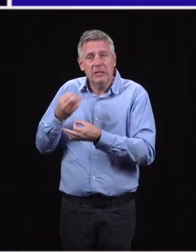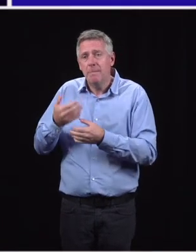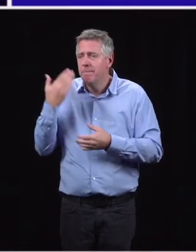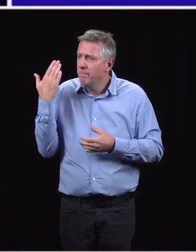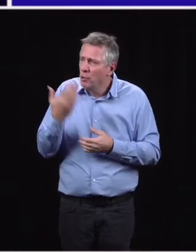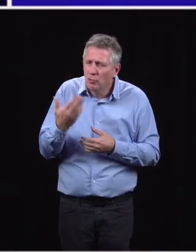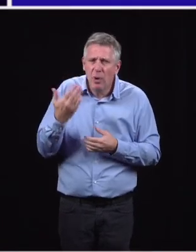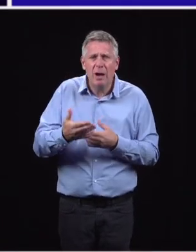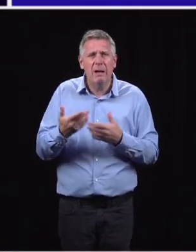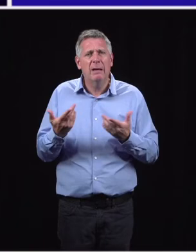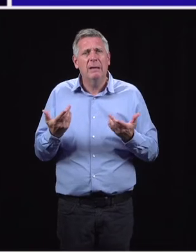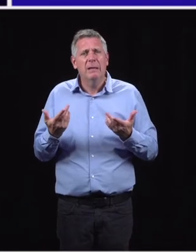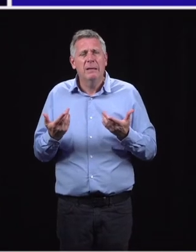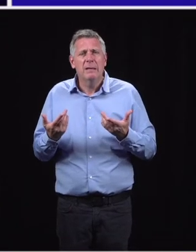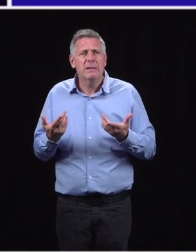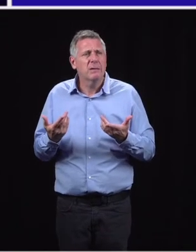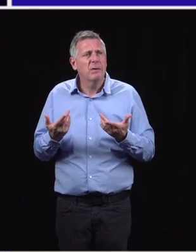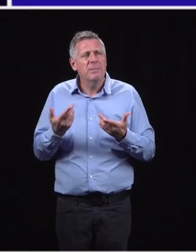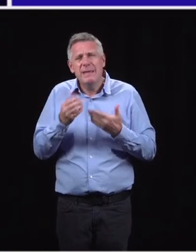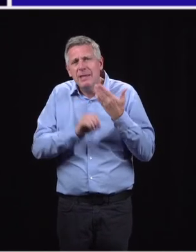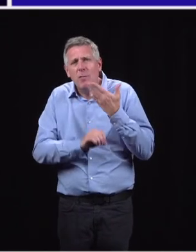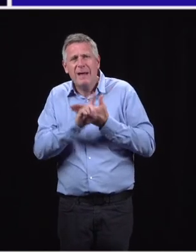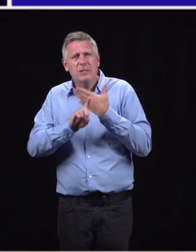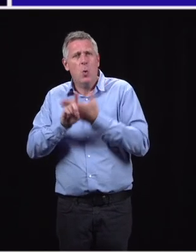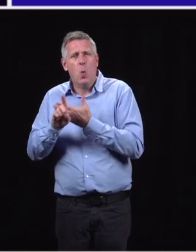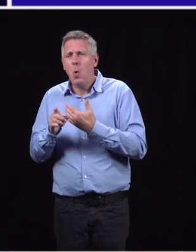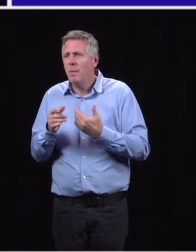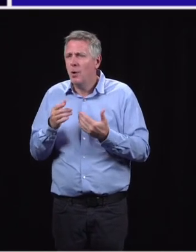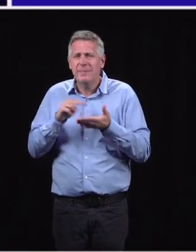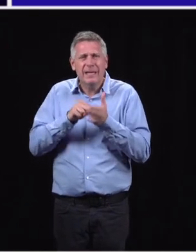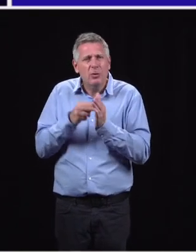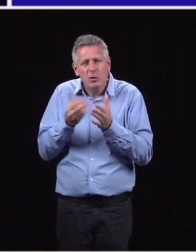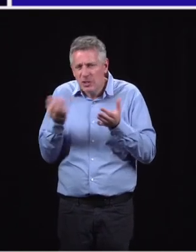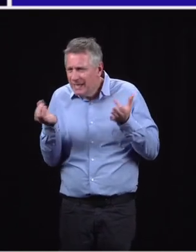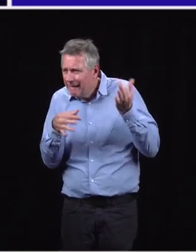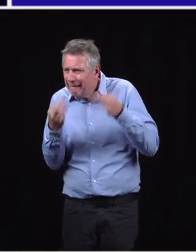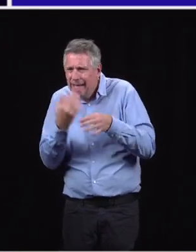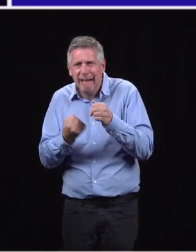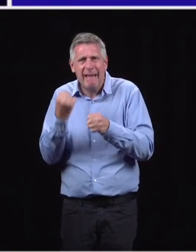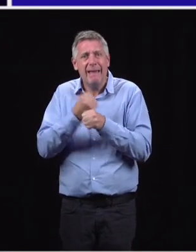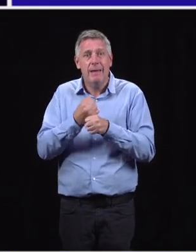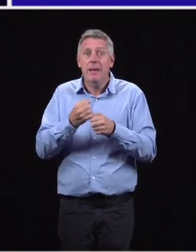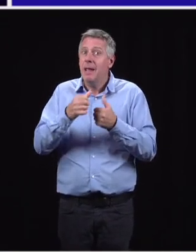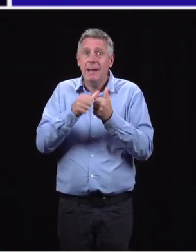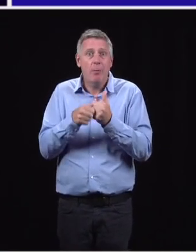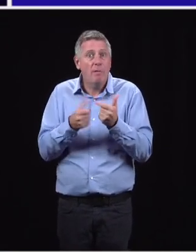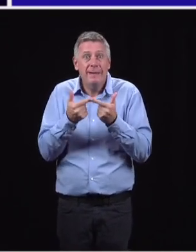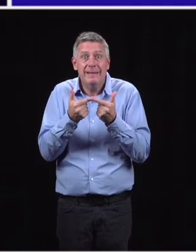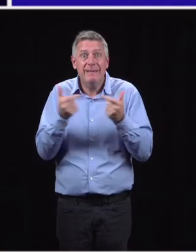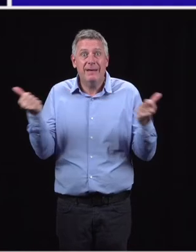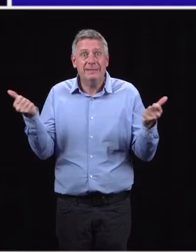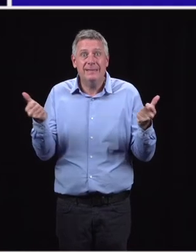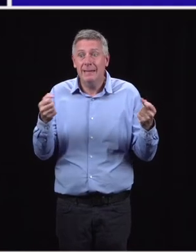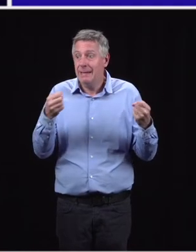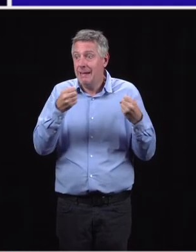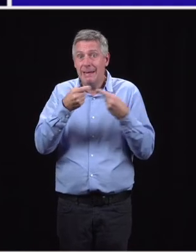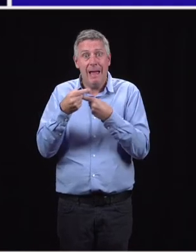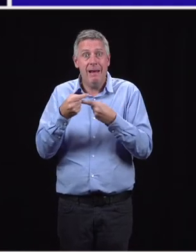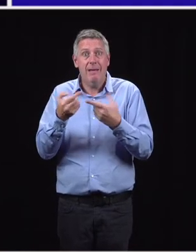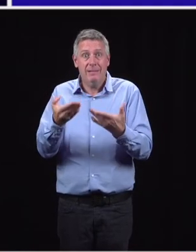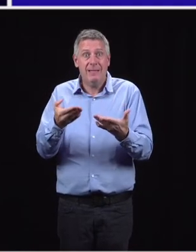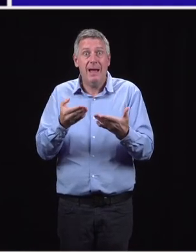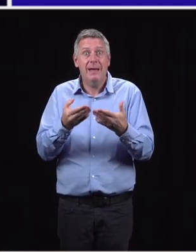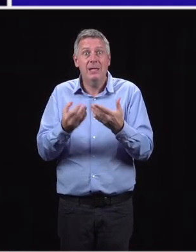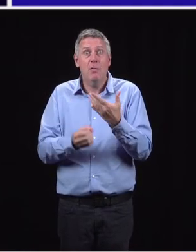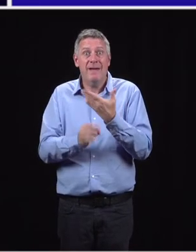on a besoin d'avoir des gens qui vont créer des nouvelles choses dans la tech et la diversité quelle qu'elle soit est un vecteur d'innovation très important